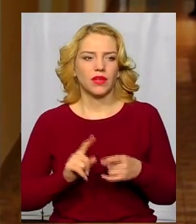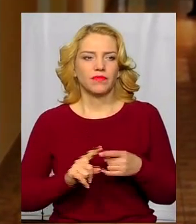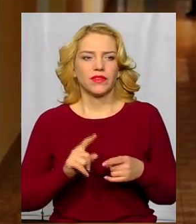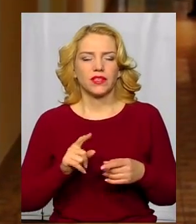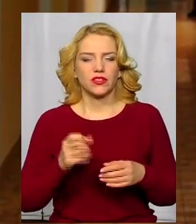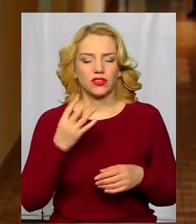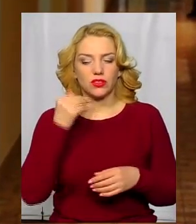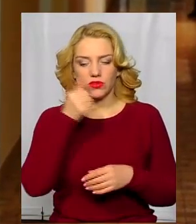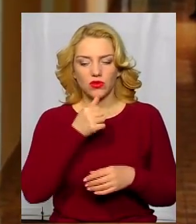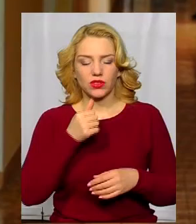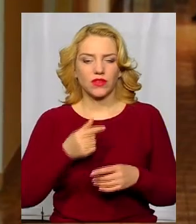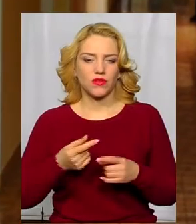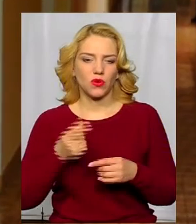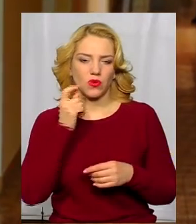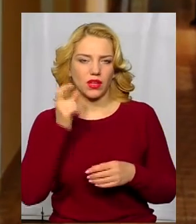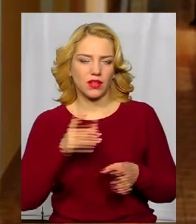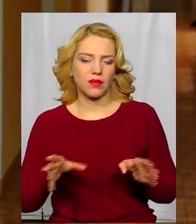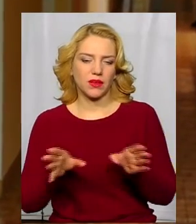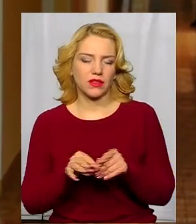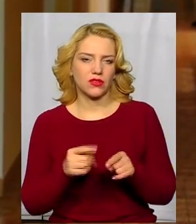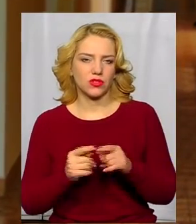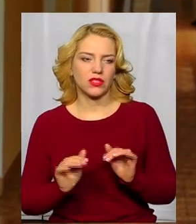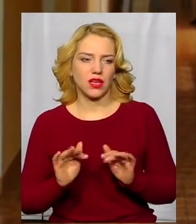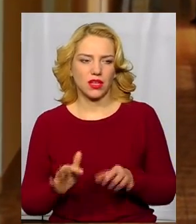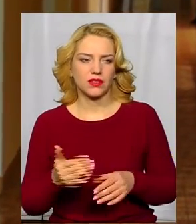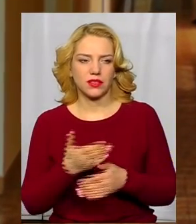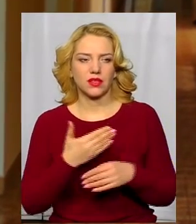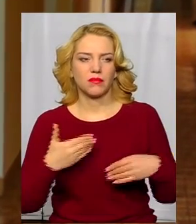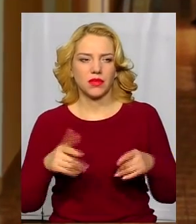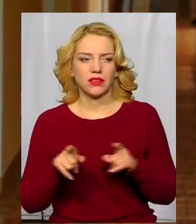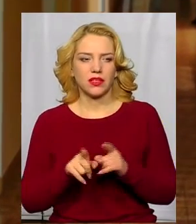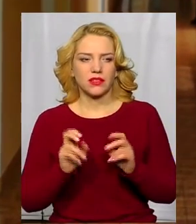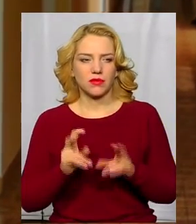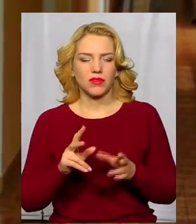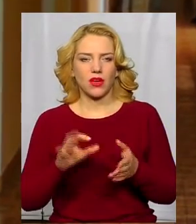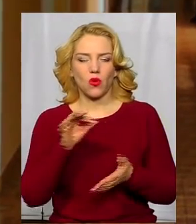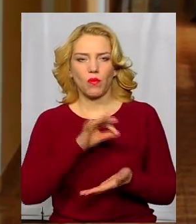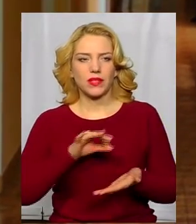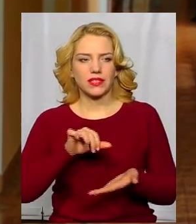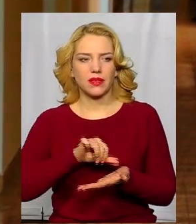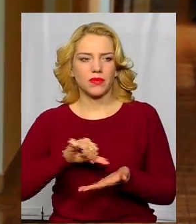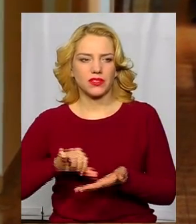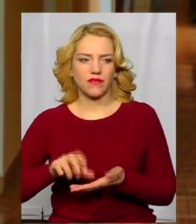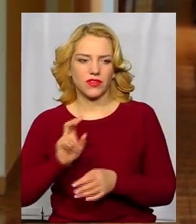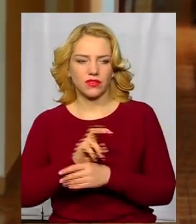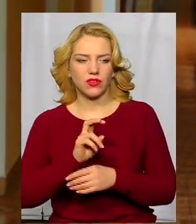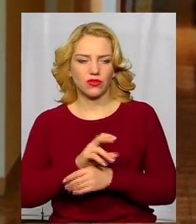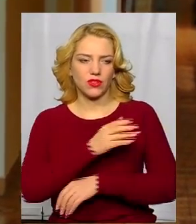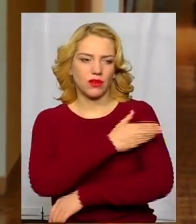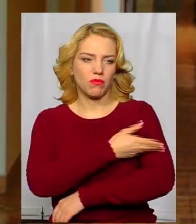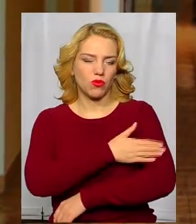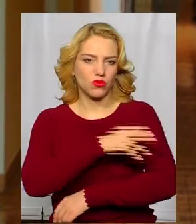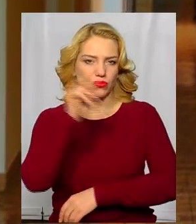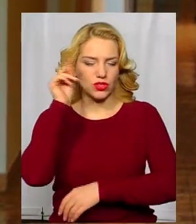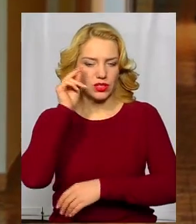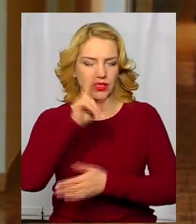до цієї акції, і ми також, як обласні представники, відвідували Польщу,